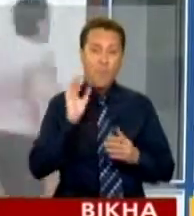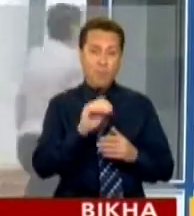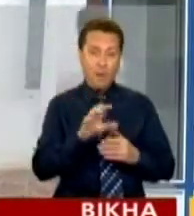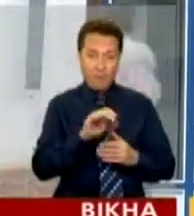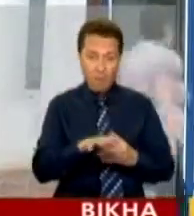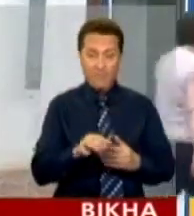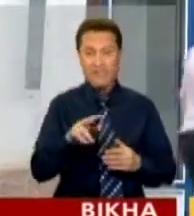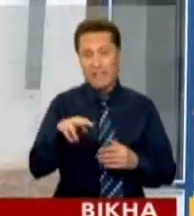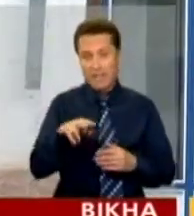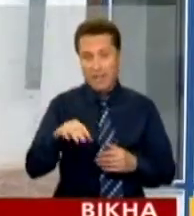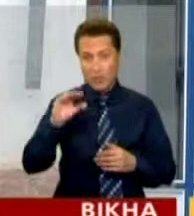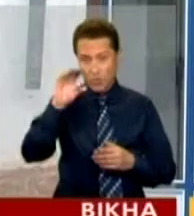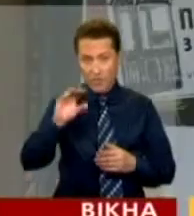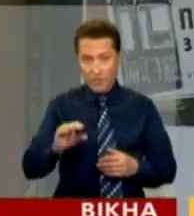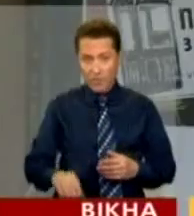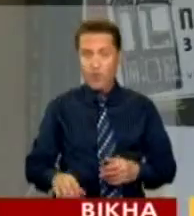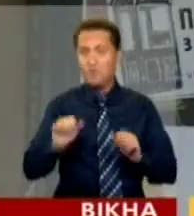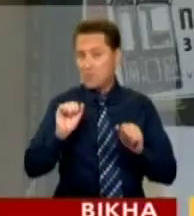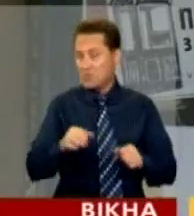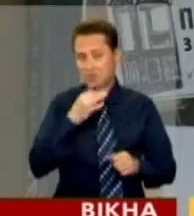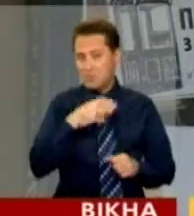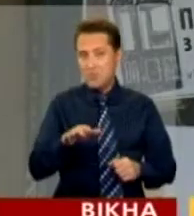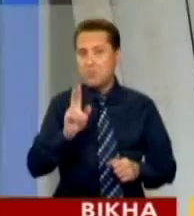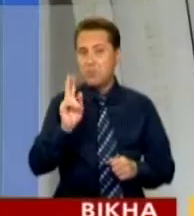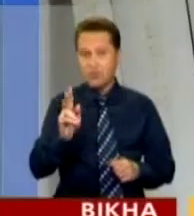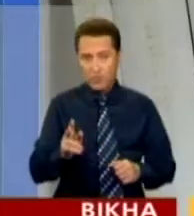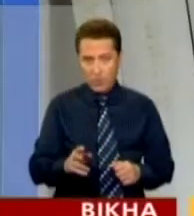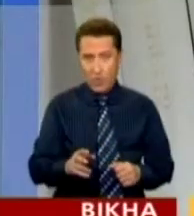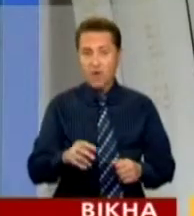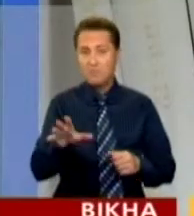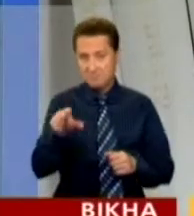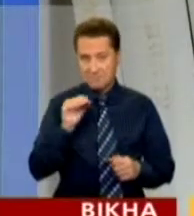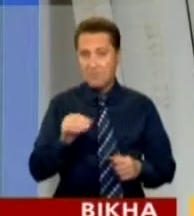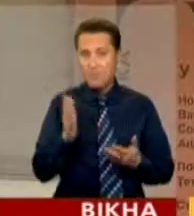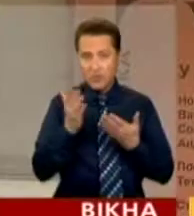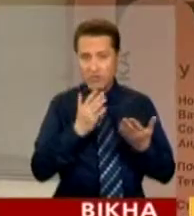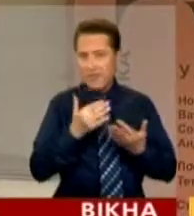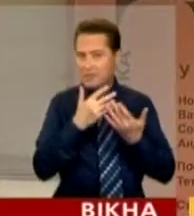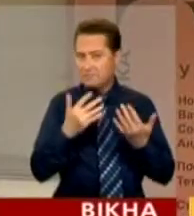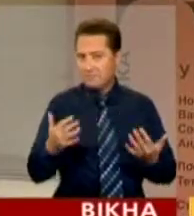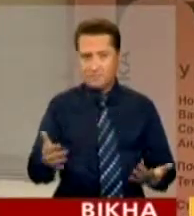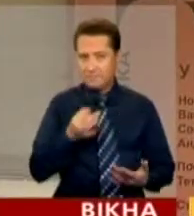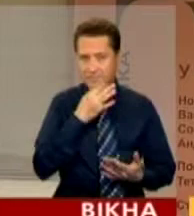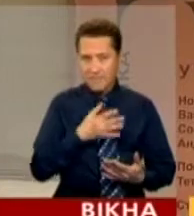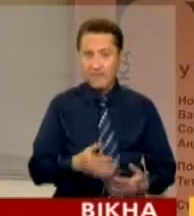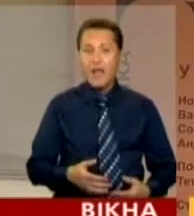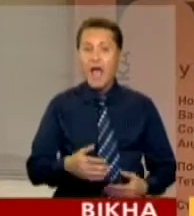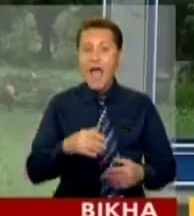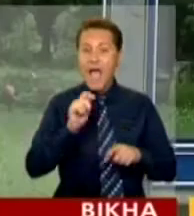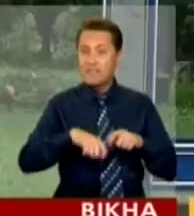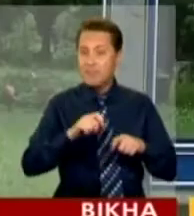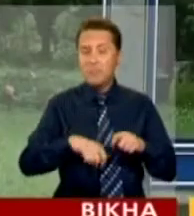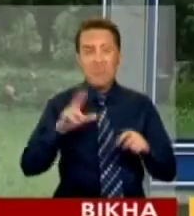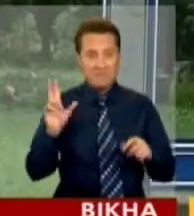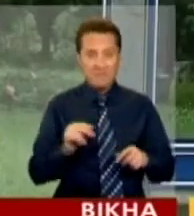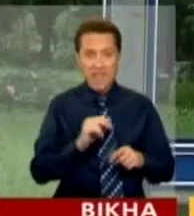фонд може будь-то так само, як і почитати під час прогулянки. Літератури за жанрами, там доскочуй на будь-який смак. Експеримент виявився